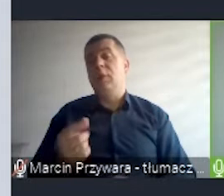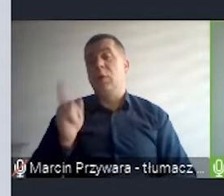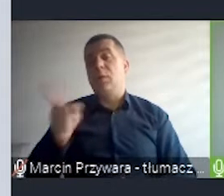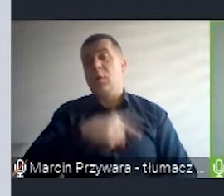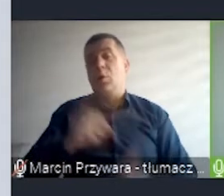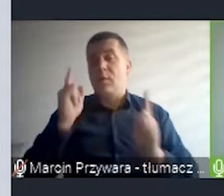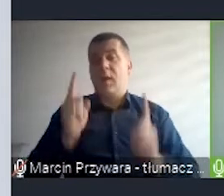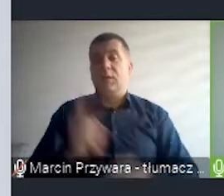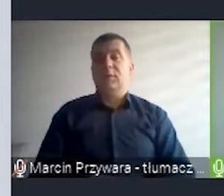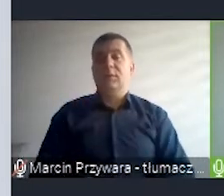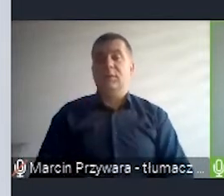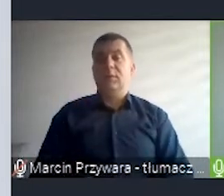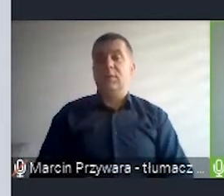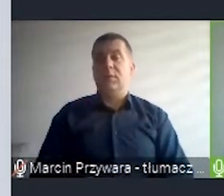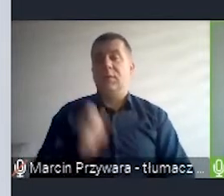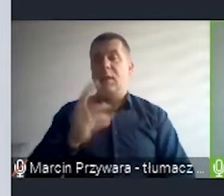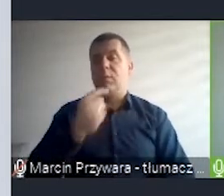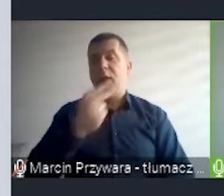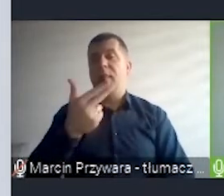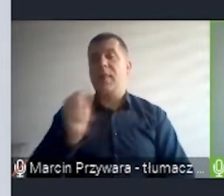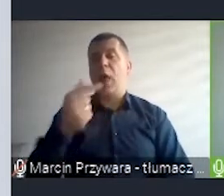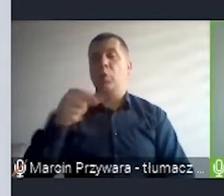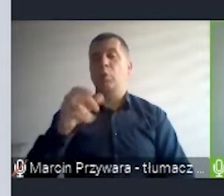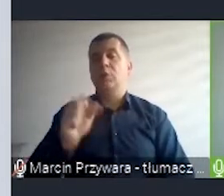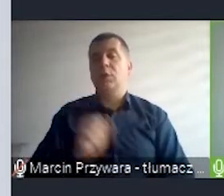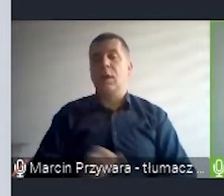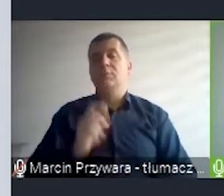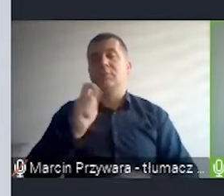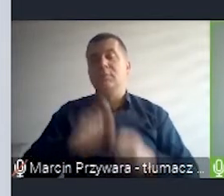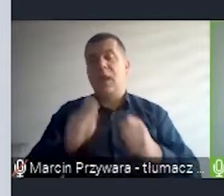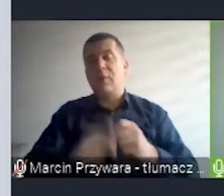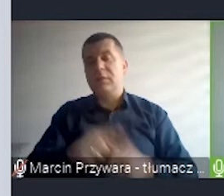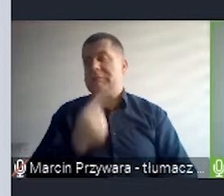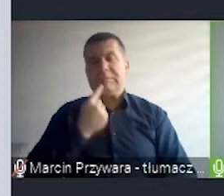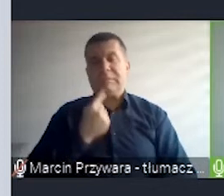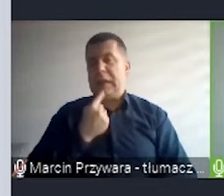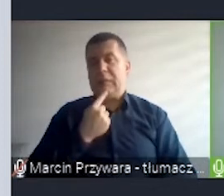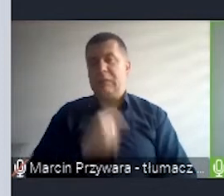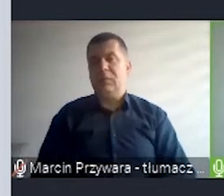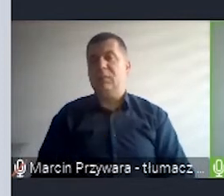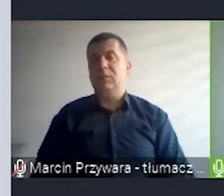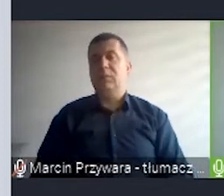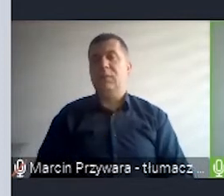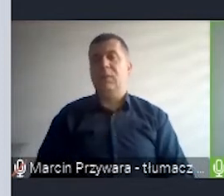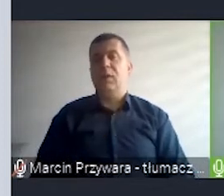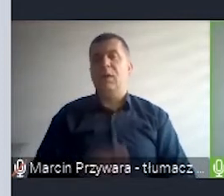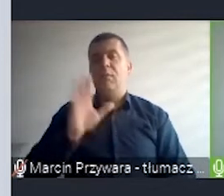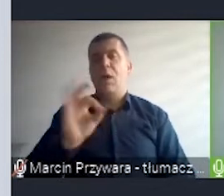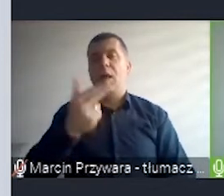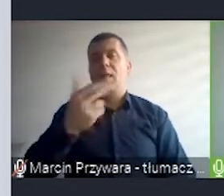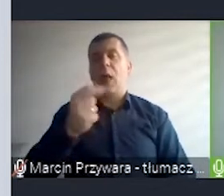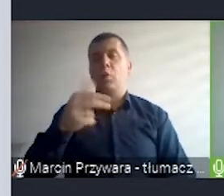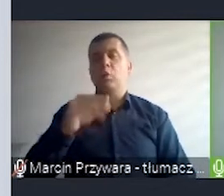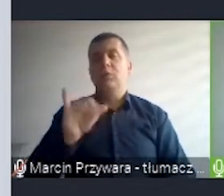wystrzegać. Tak jak mówię, nadużycia w projektach są identyfikowane stosunkowo rzadko, ponieważ wystąpienie